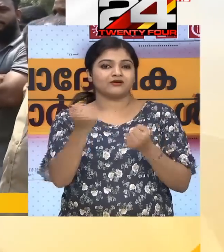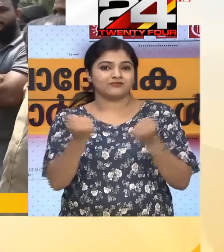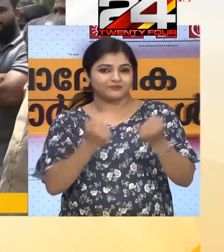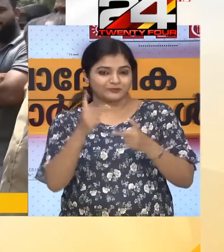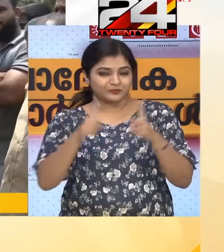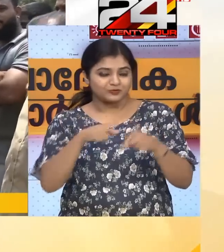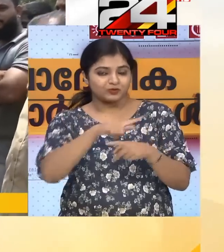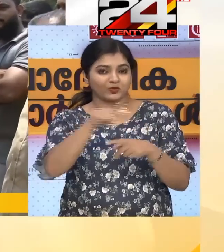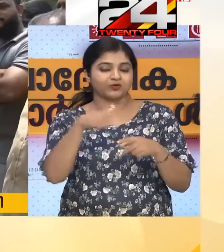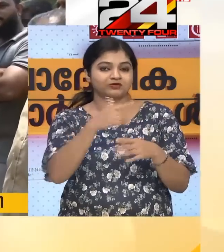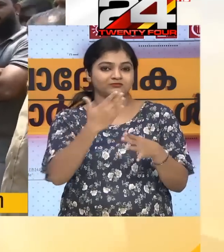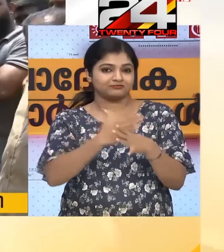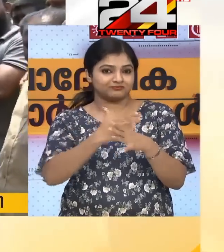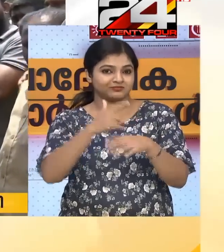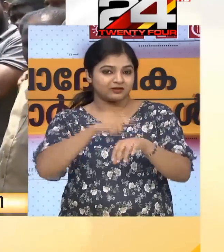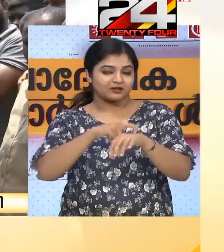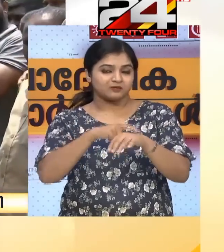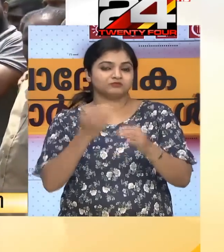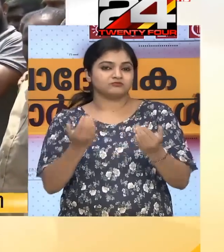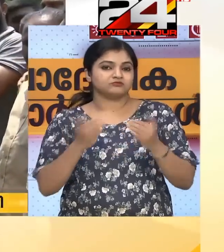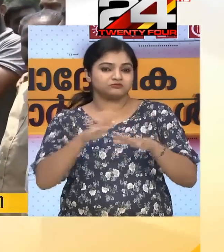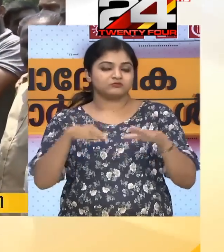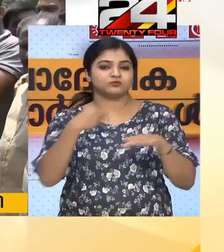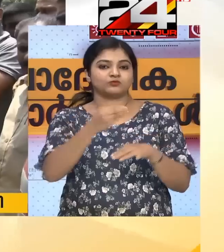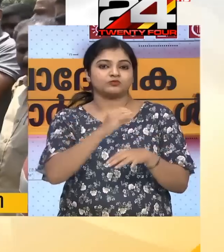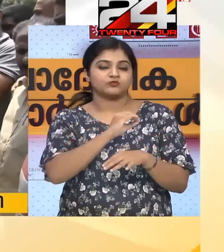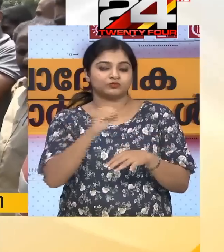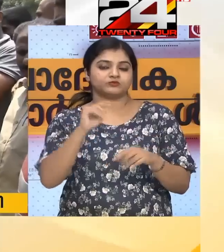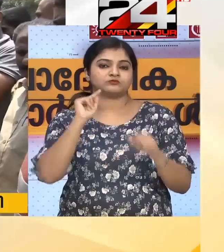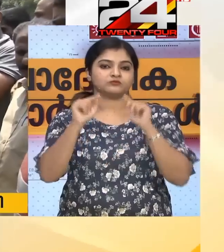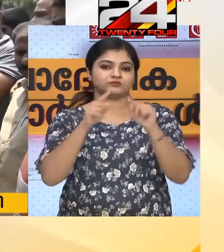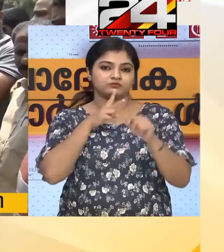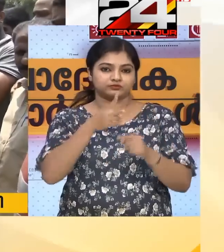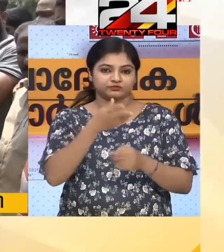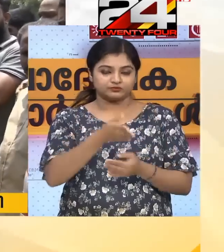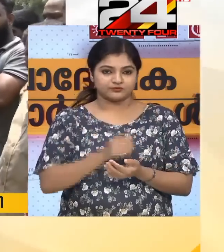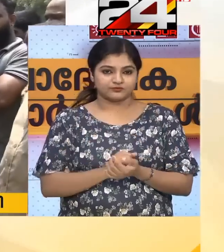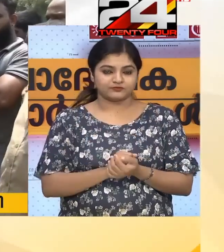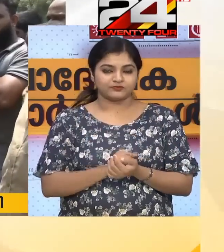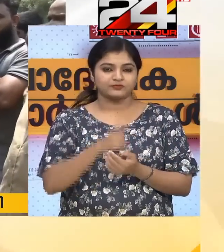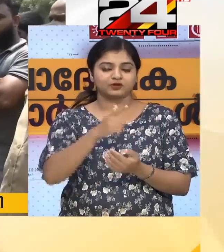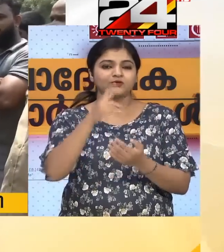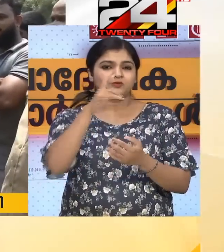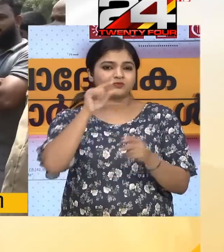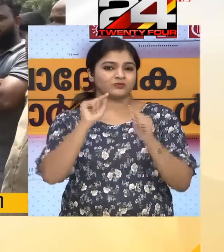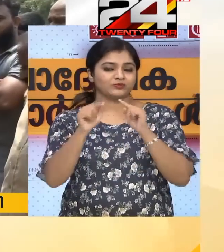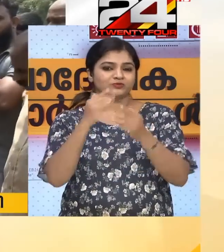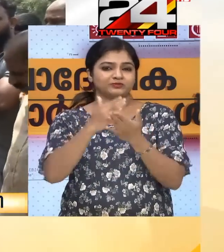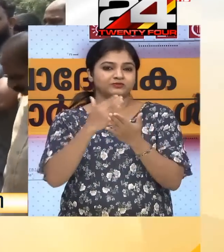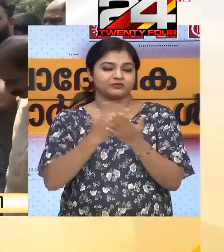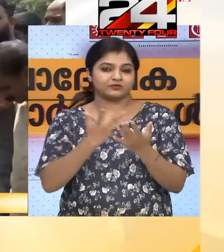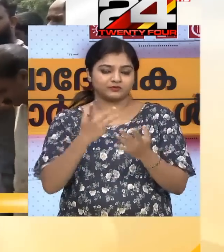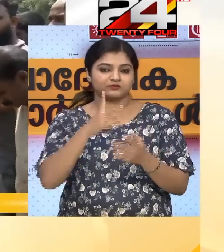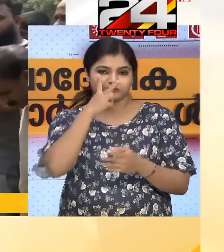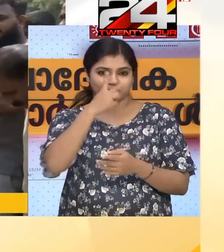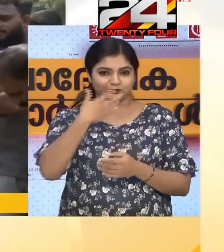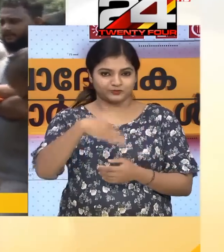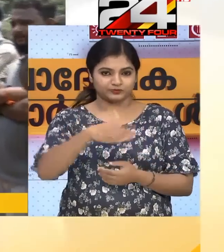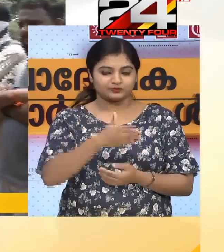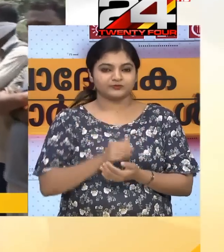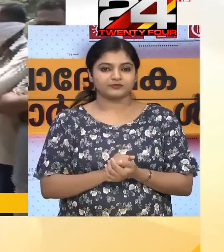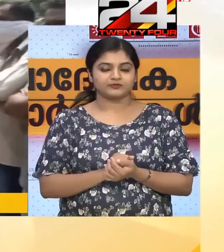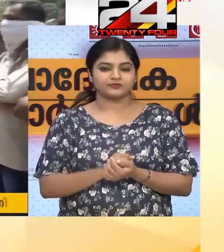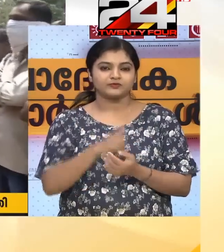ഉൾപ്പെടെയുള്ള ആളുകളെ തൊഴിൽ എടുപ്പിക്കുന്നത് എന്നതടക്കമുള്ള ആരോപണങ്ങളാണ് ഇവർ മുന്നോട്ട് വെക്കുന്നത്. എന്തൊക്കെയാണ് ഇവർക്ക് പറയാനുള്ളത് എന്ന് നമുക്ക്